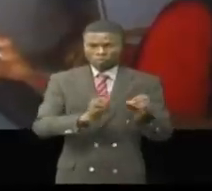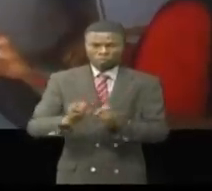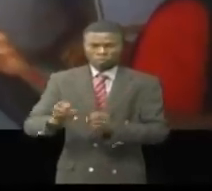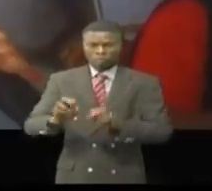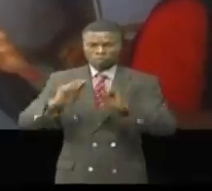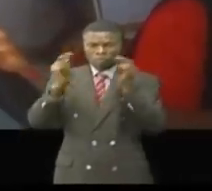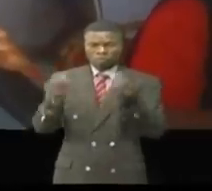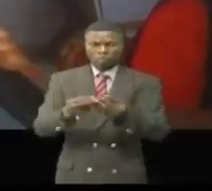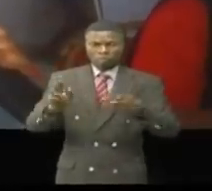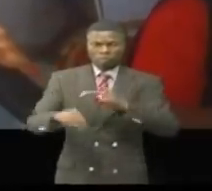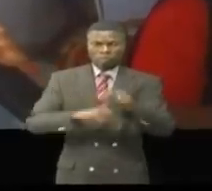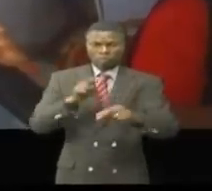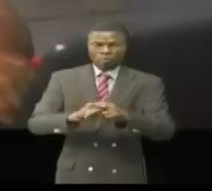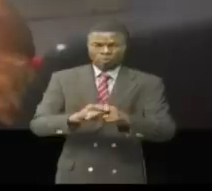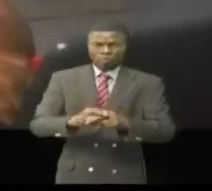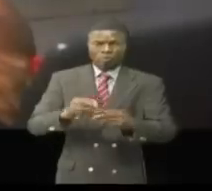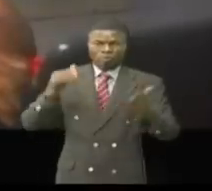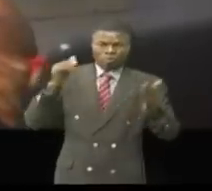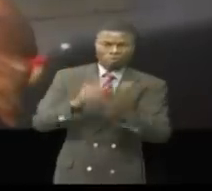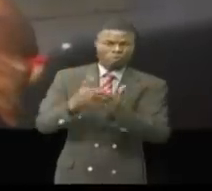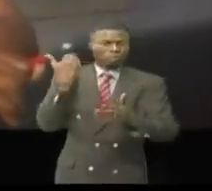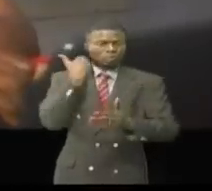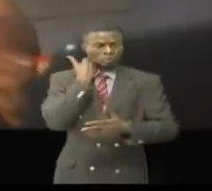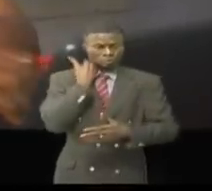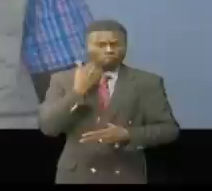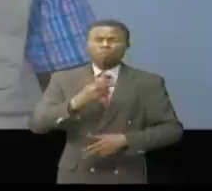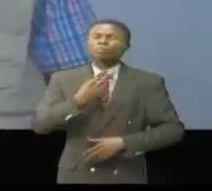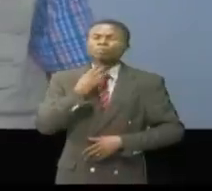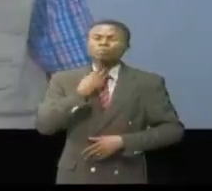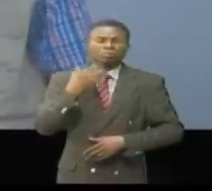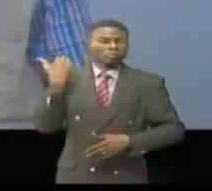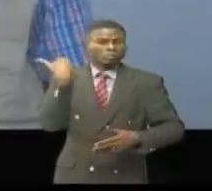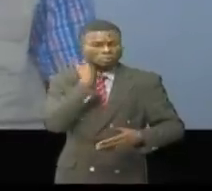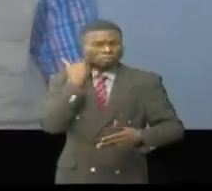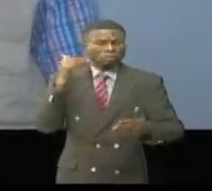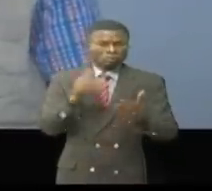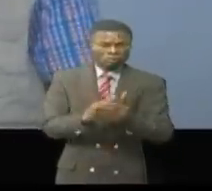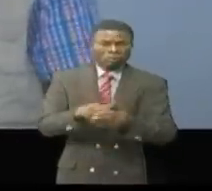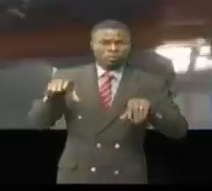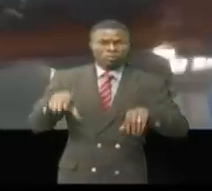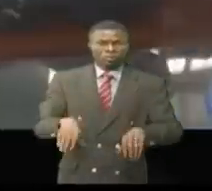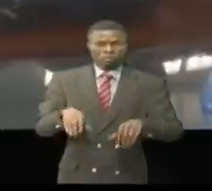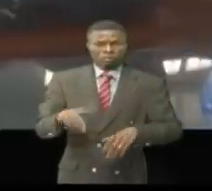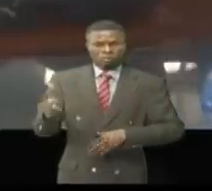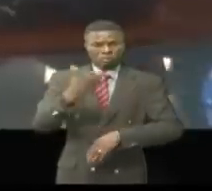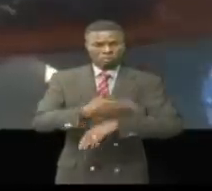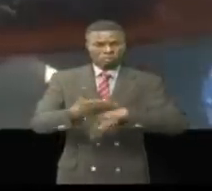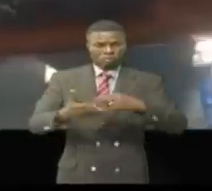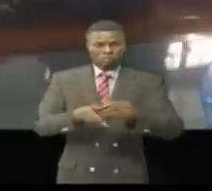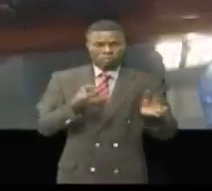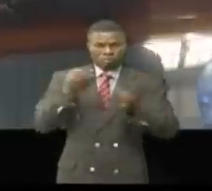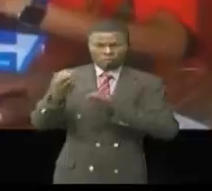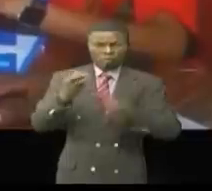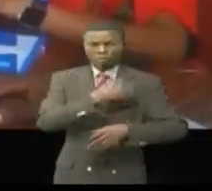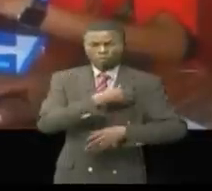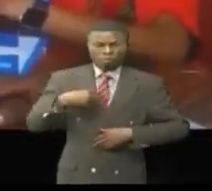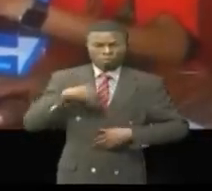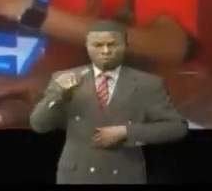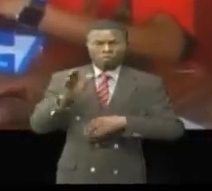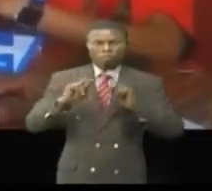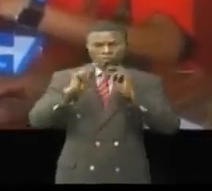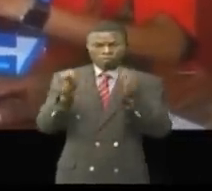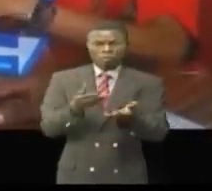Ligue nationale anti-tuberculose et anti-lépreuse du Congo. Explication de la directrice nationale de cette